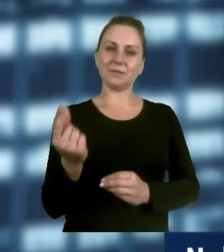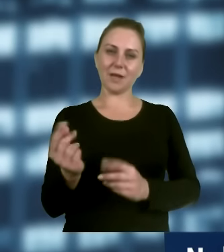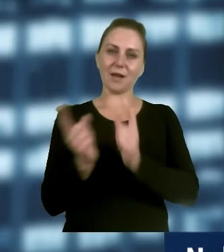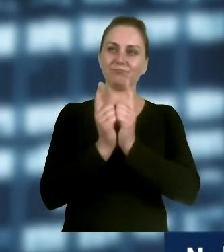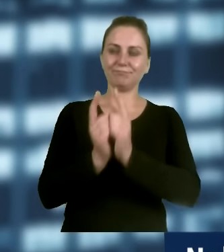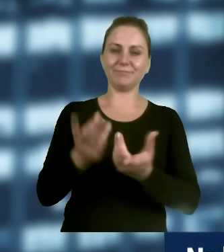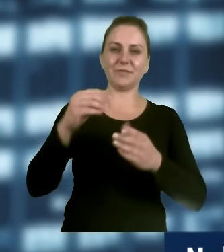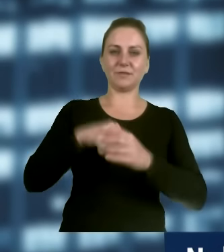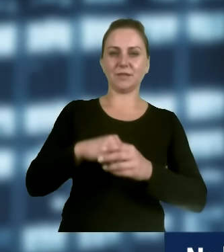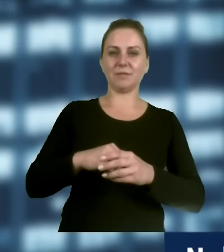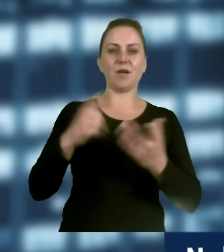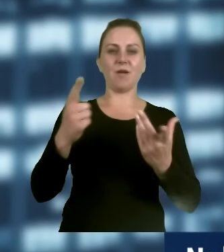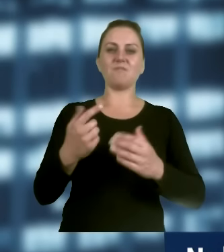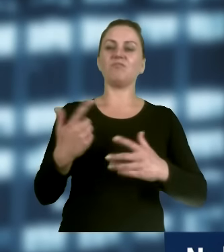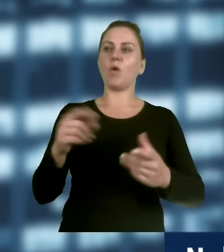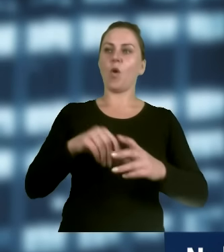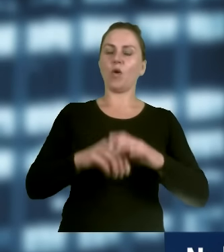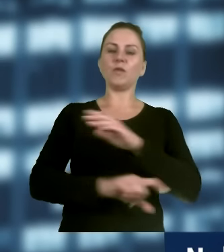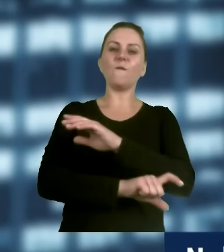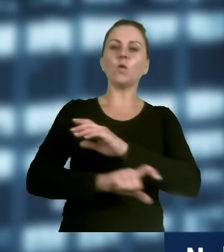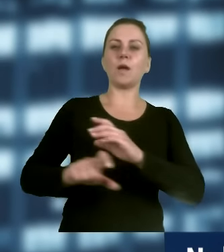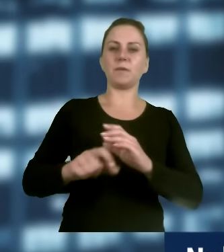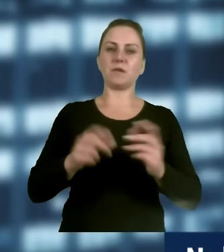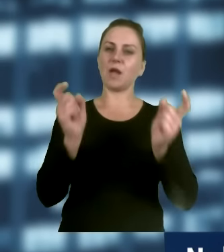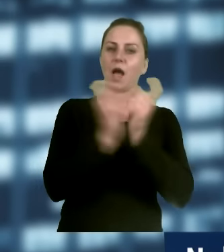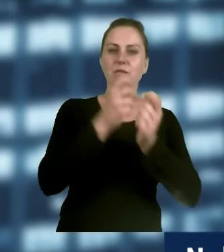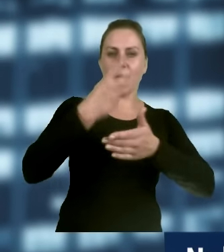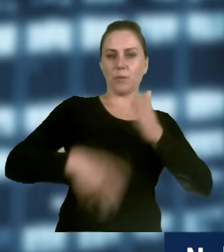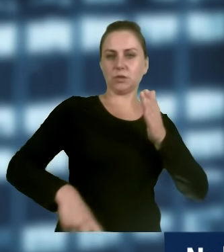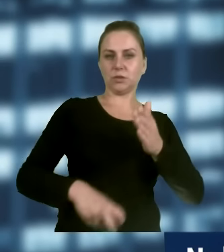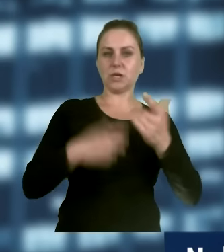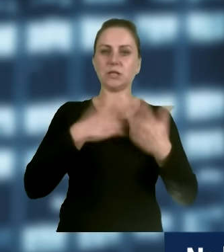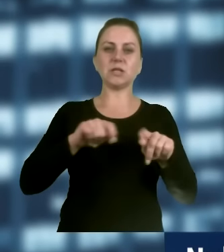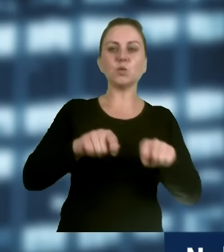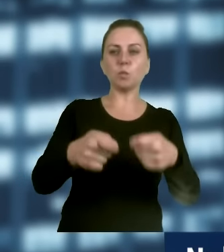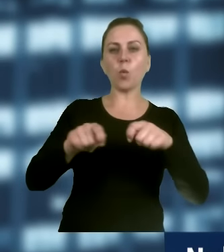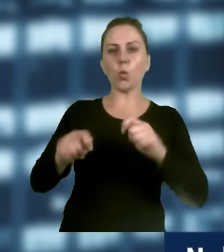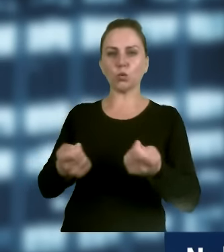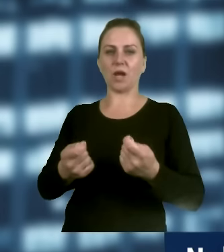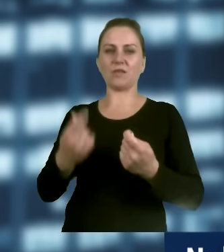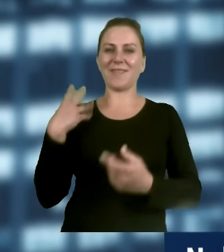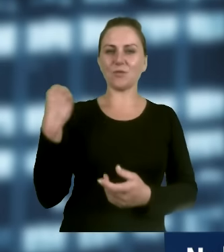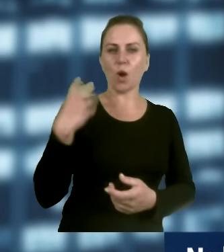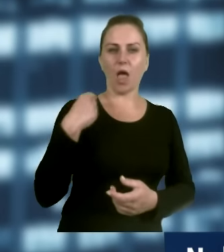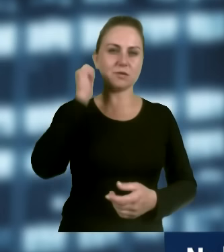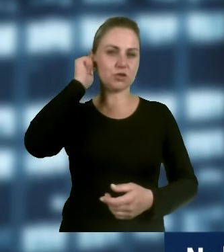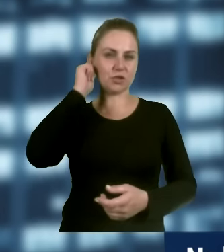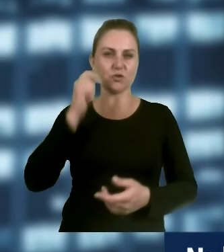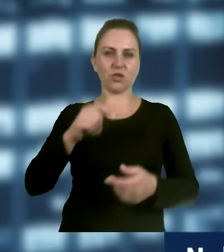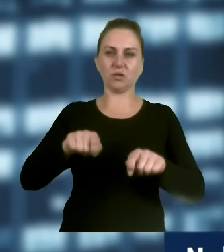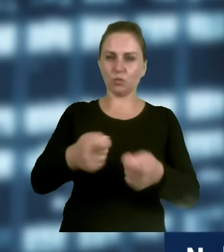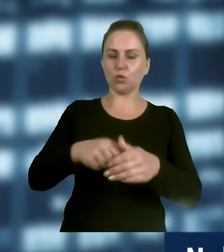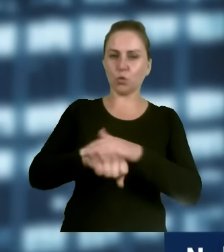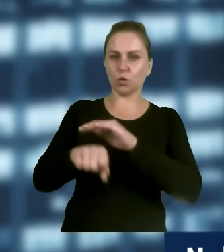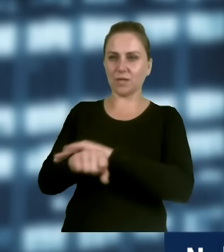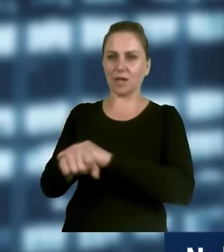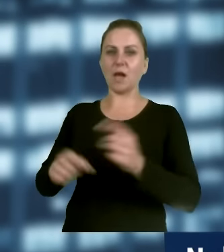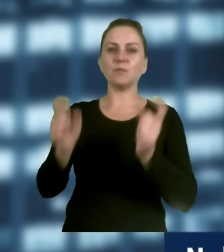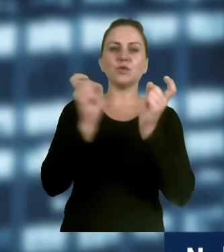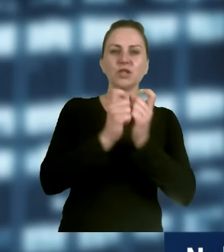Matysiak, fundamentalista antyaborcyjny, który chciałby zmuszać nastolatki do rodzenia, i przeciwnik LGBT. To